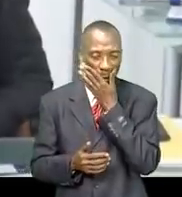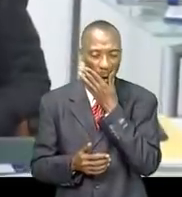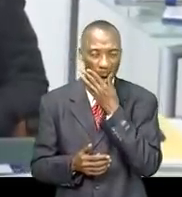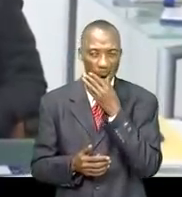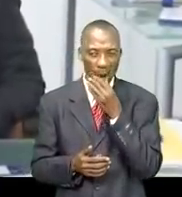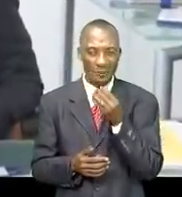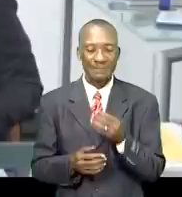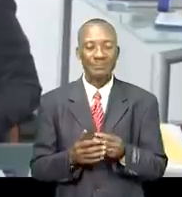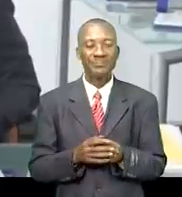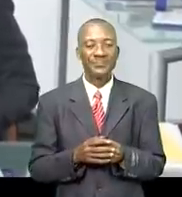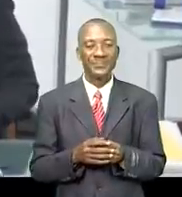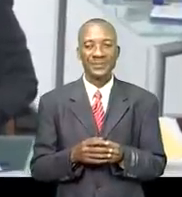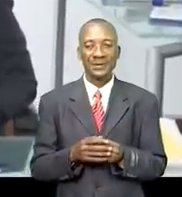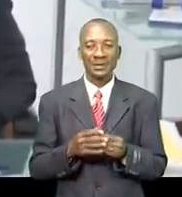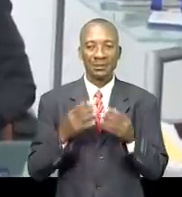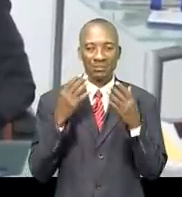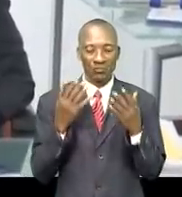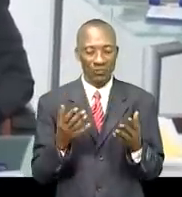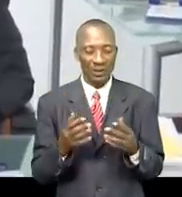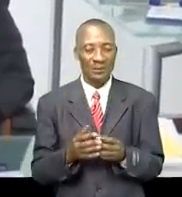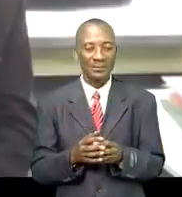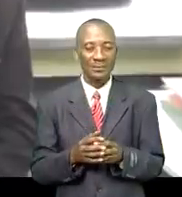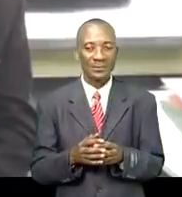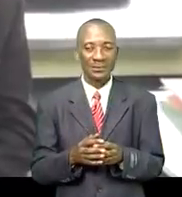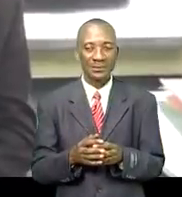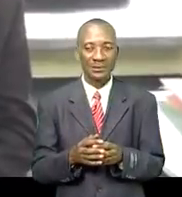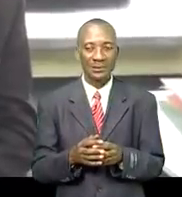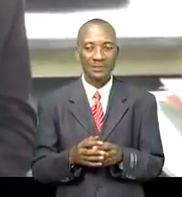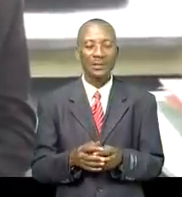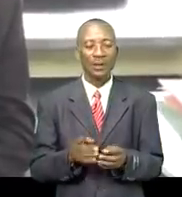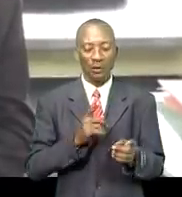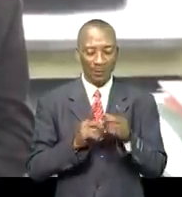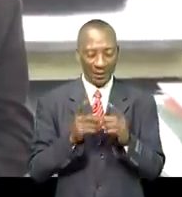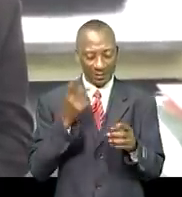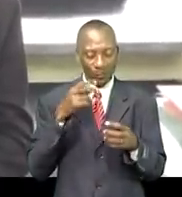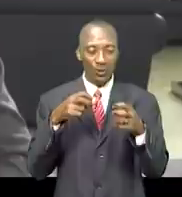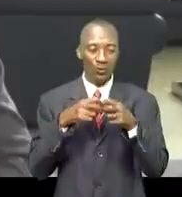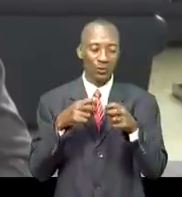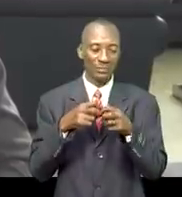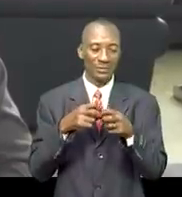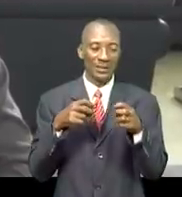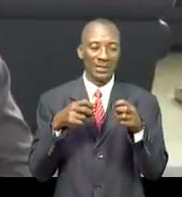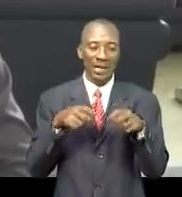Aujourd'hui, le spectacle est dominé par les coupures intempestives de l'électricité. Les causes sont